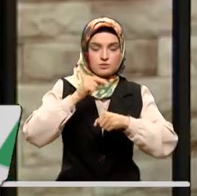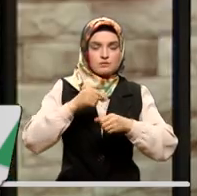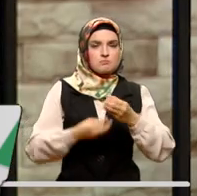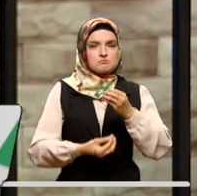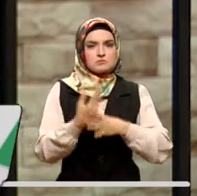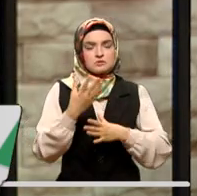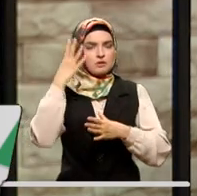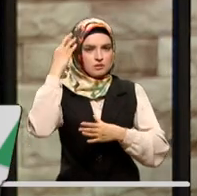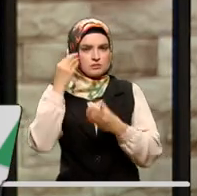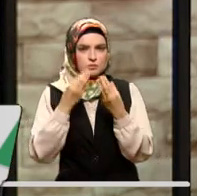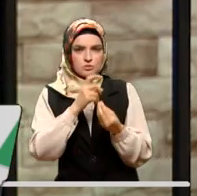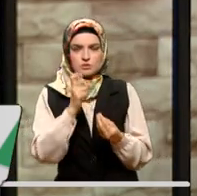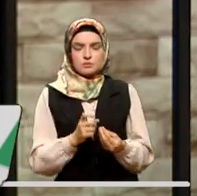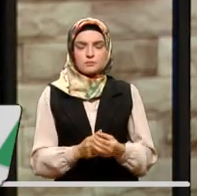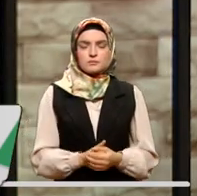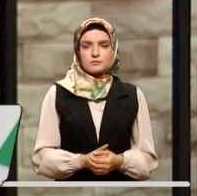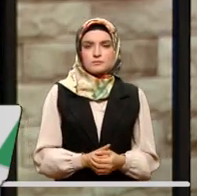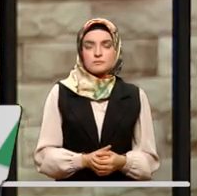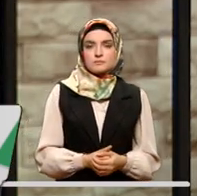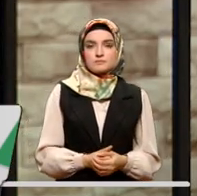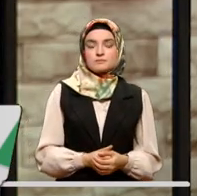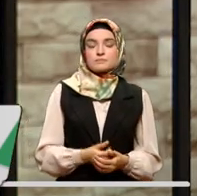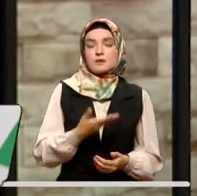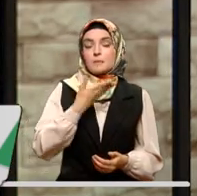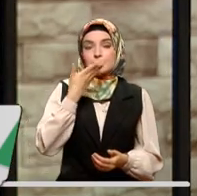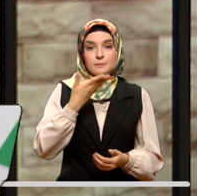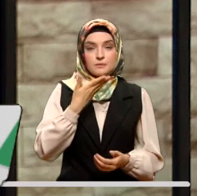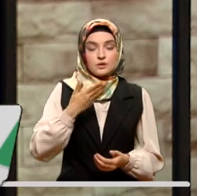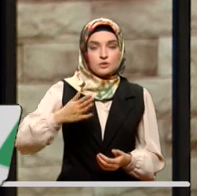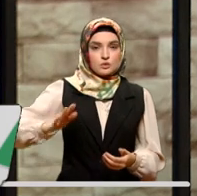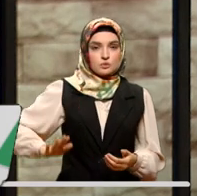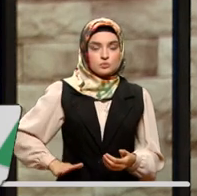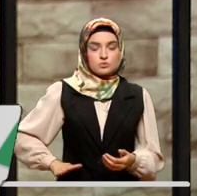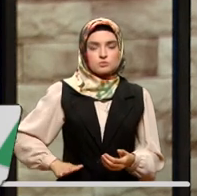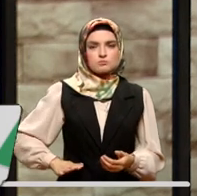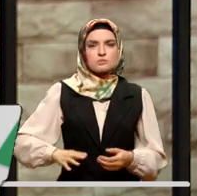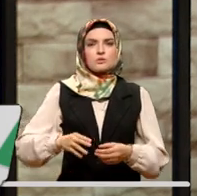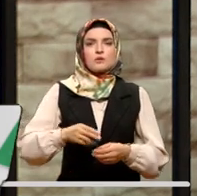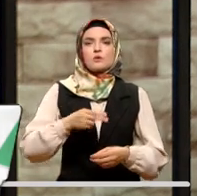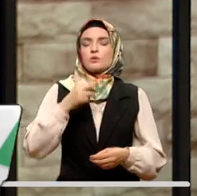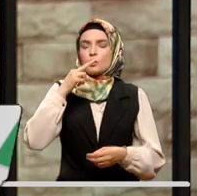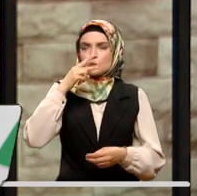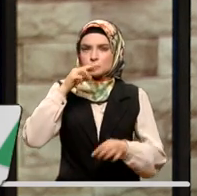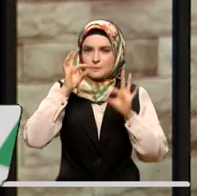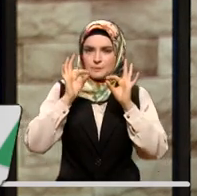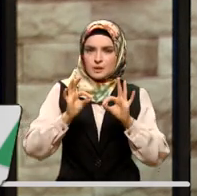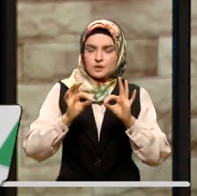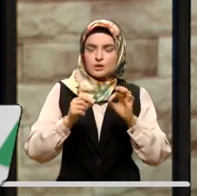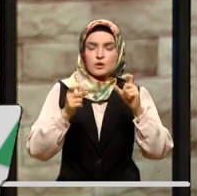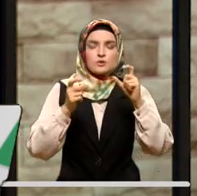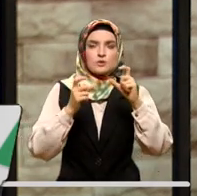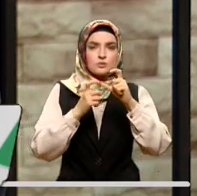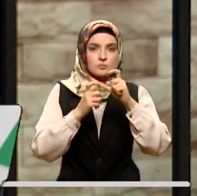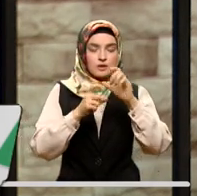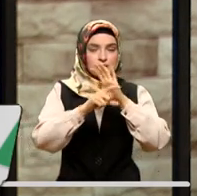Mesela çocuklar biraz dilleri döndüğü zaman Sübhaneke'yi öğretmeye çalışıyoruz biz hemen. Hı hı. Yani ne diyoruz, işte Sübhaneke'yi söylesin. O